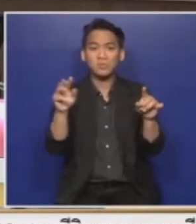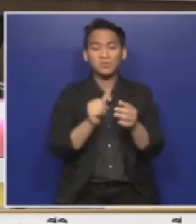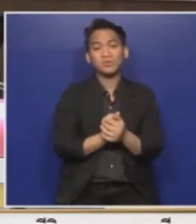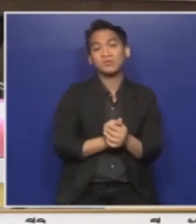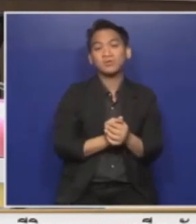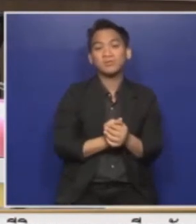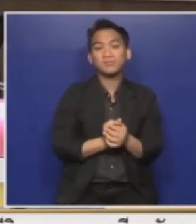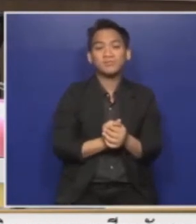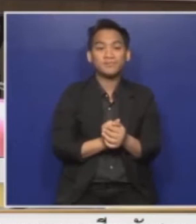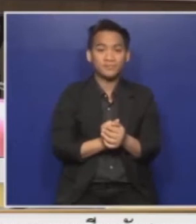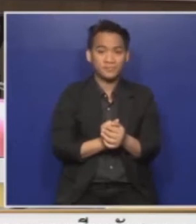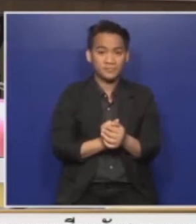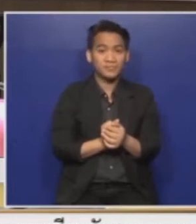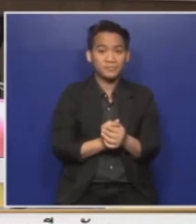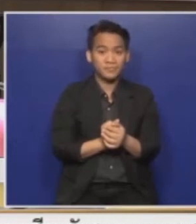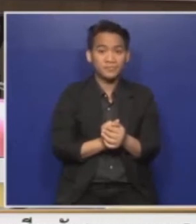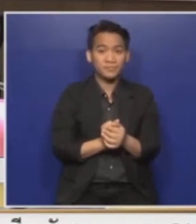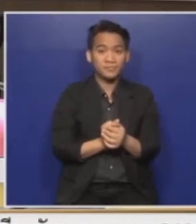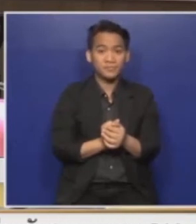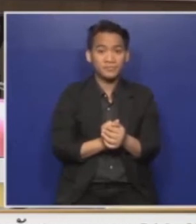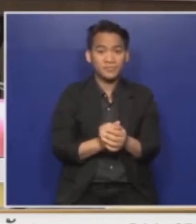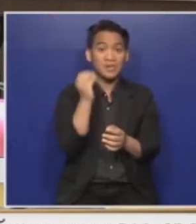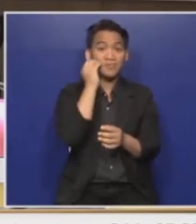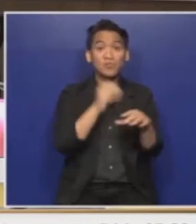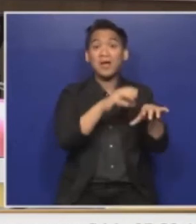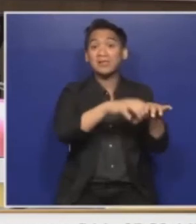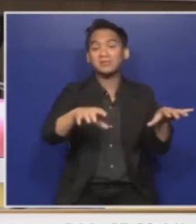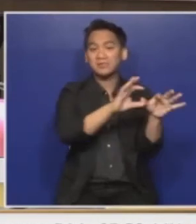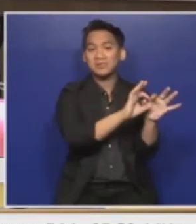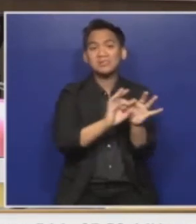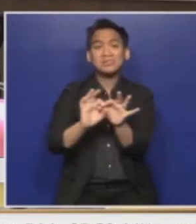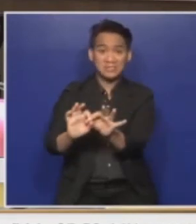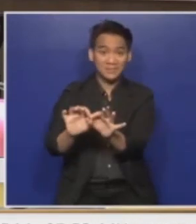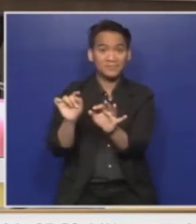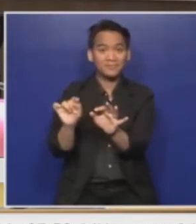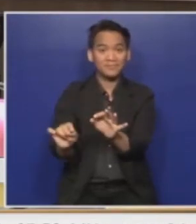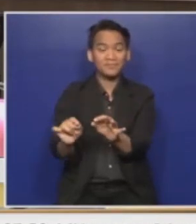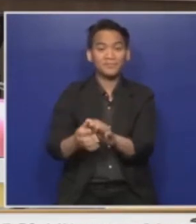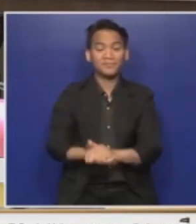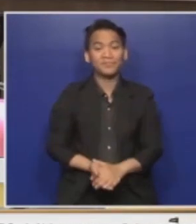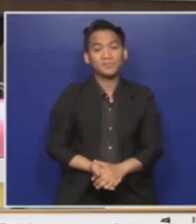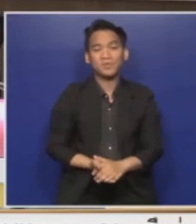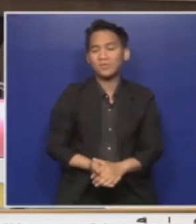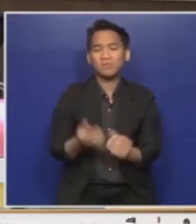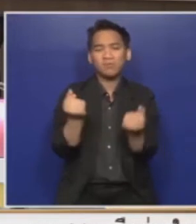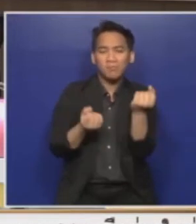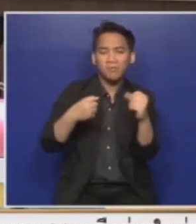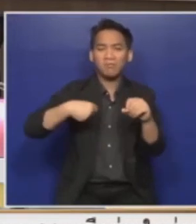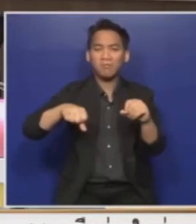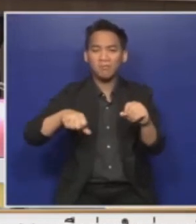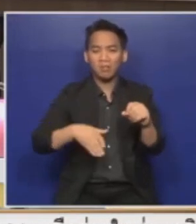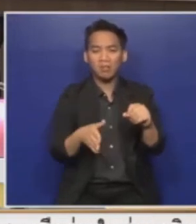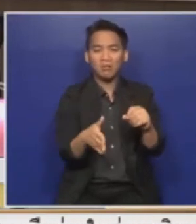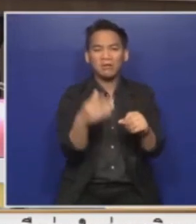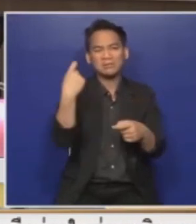7บ้านต้าหลวงใต้น้ำอิงนะครับเอ่อเชื่อมหนองปะโอนะครับพี่น้องสัญจรลำบากมากนะครับขอ